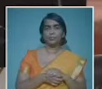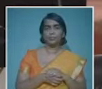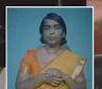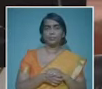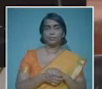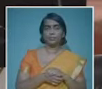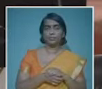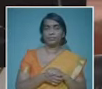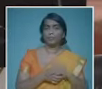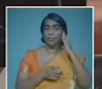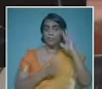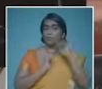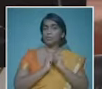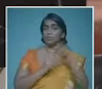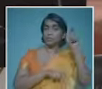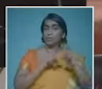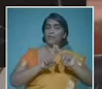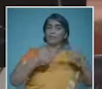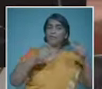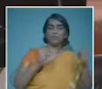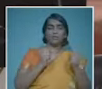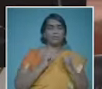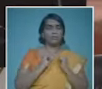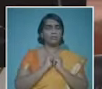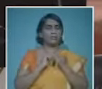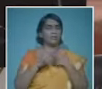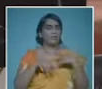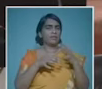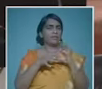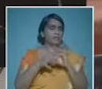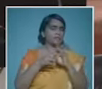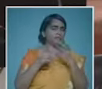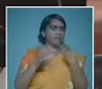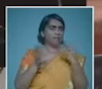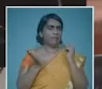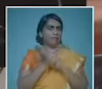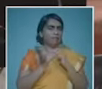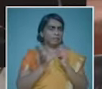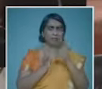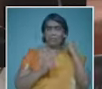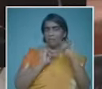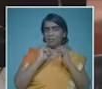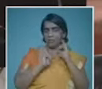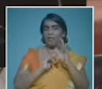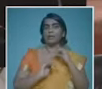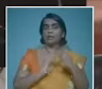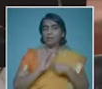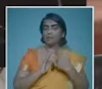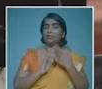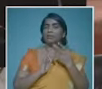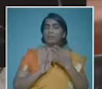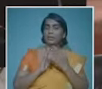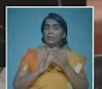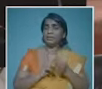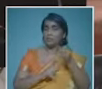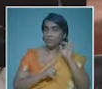இப்படியான தொடர்புகளில் இருந்ததாகவும் எமது நாட்டின் வரலாறு உண்டு. கடந்த காலத்தில் ஸ்ரீலங்கா ஏர்லைன்ஸ் தலைவராக இருந்தவர்